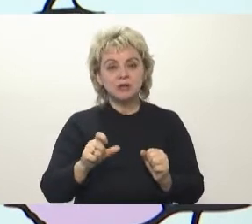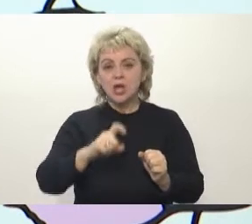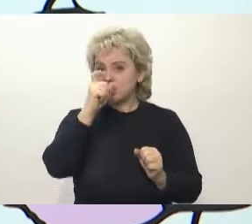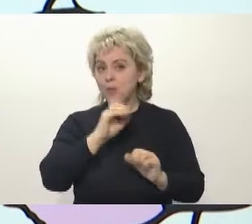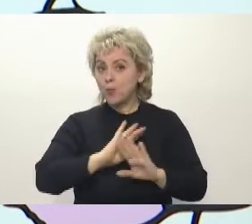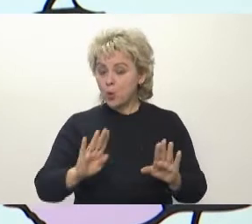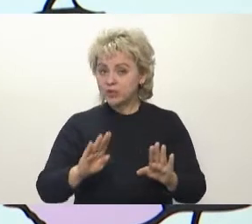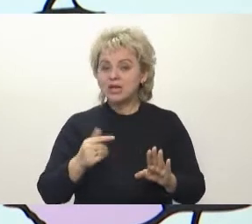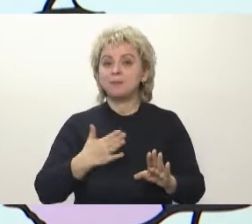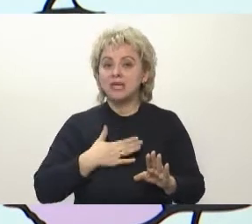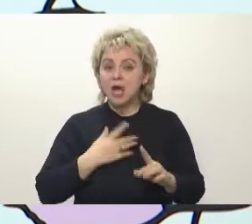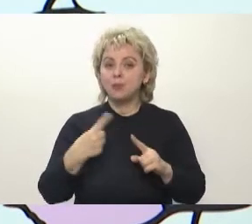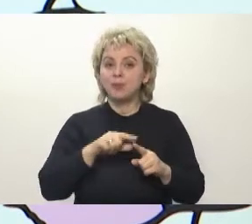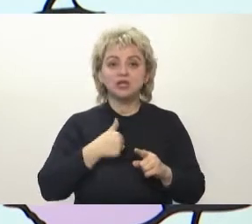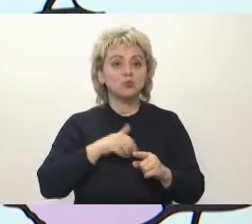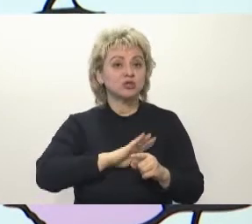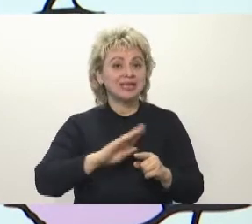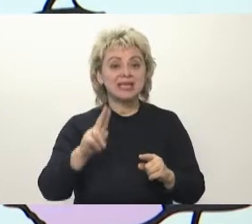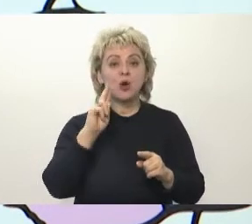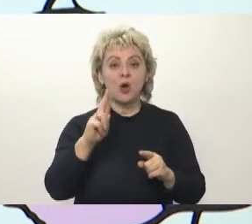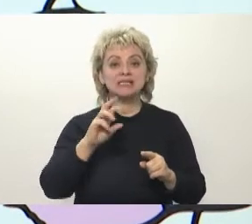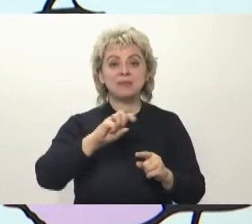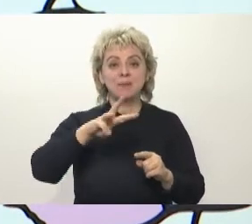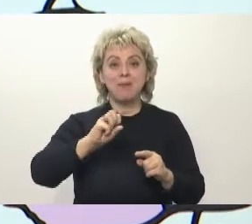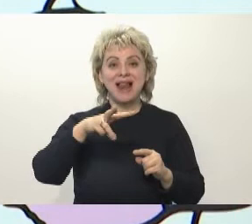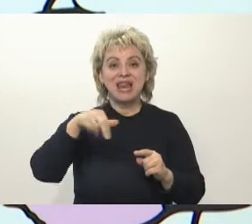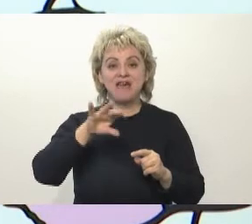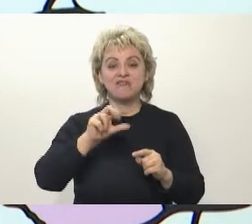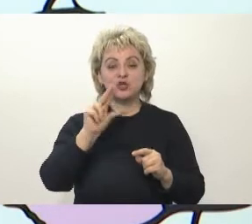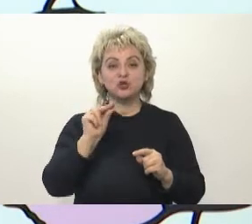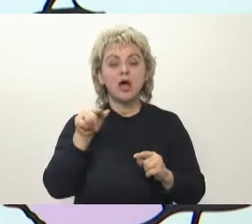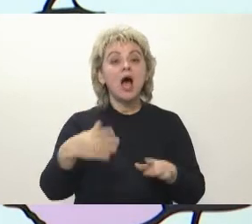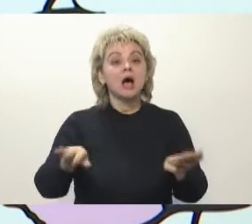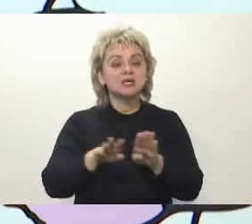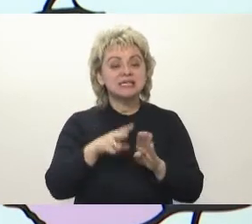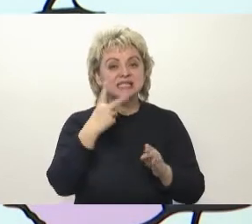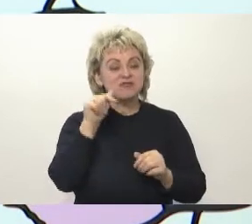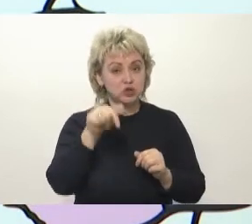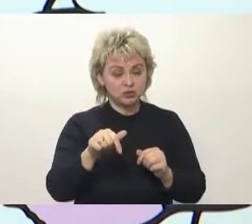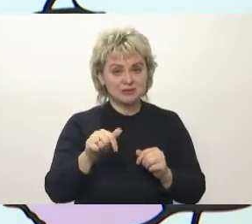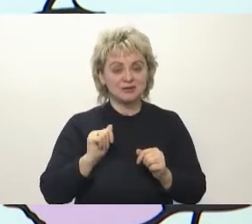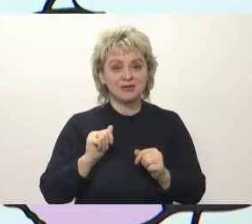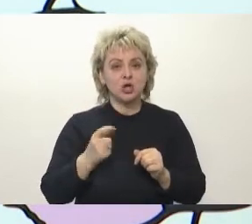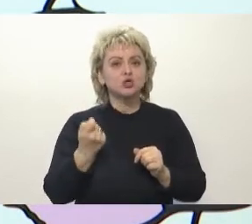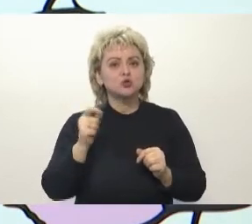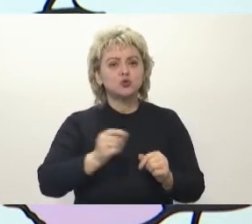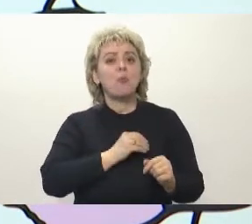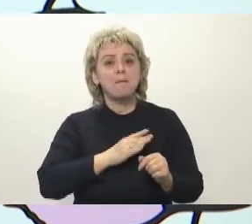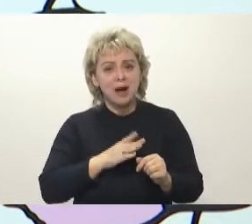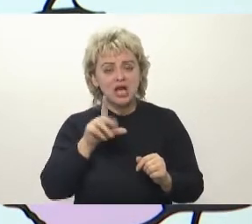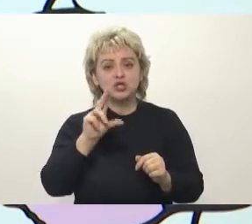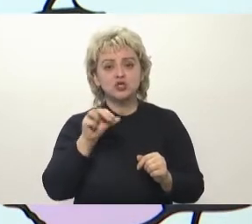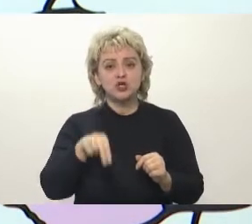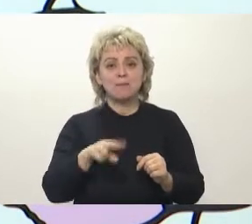не поняли бы меня, потому что я не Казимир Малевич. А здесь вот такие, видите, да, чуть побогаче, чем у